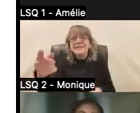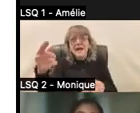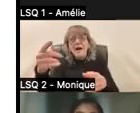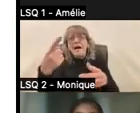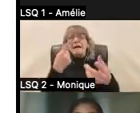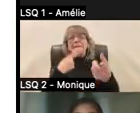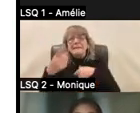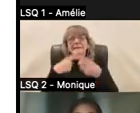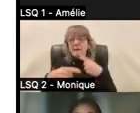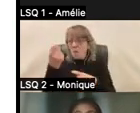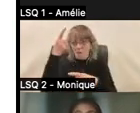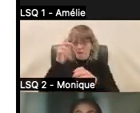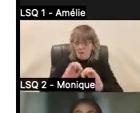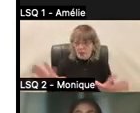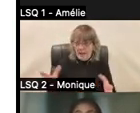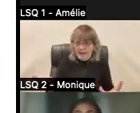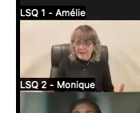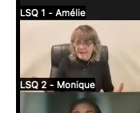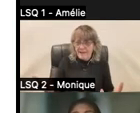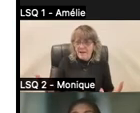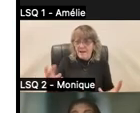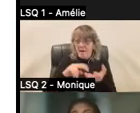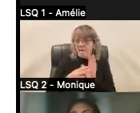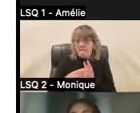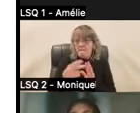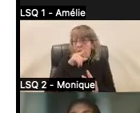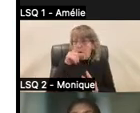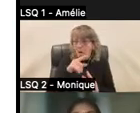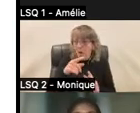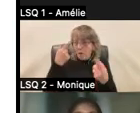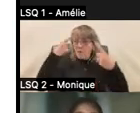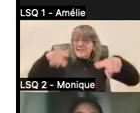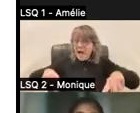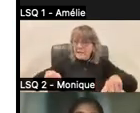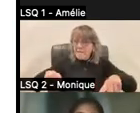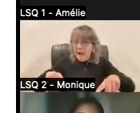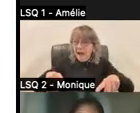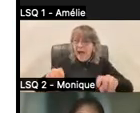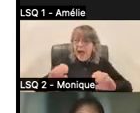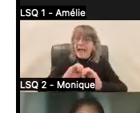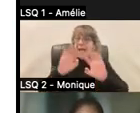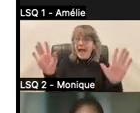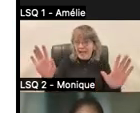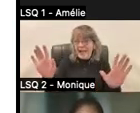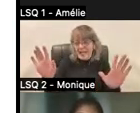professionnels de la santé et ne peuvent donner leur consentement éclairé sur les décisions à prendre.